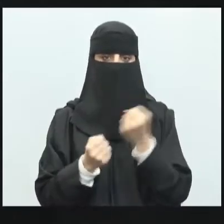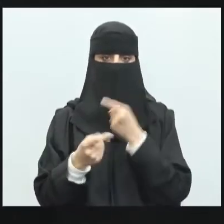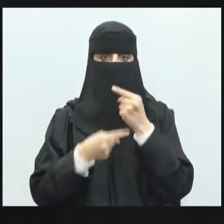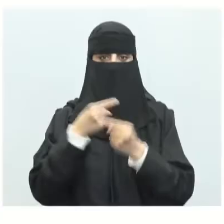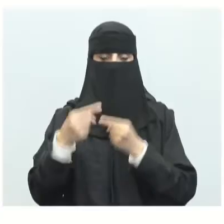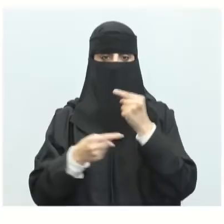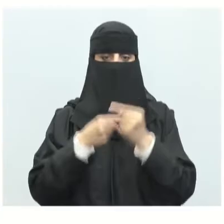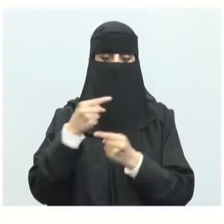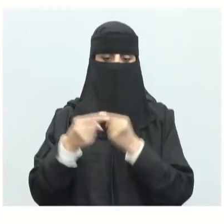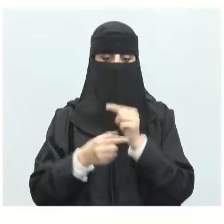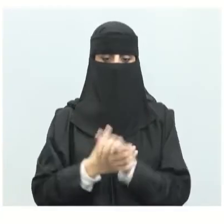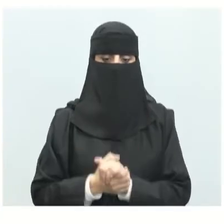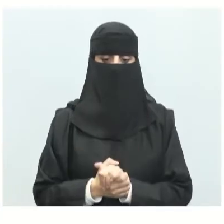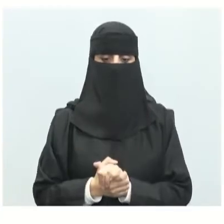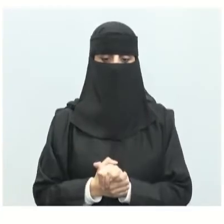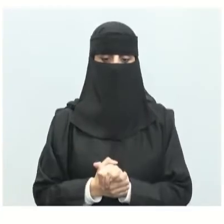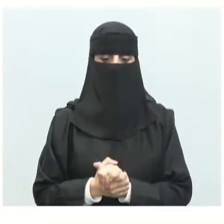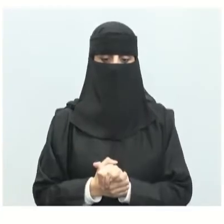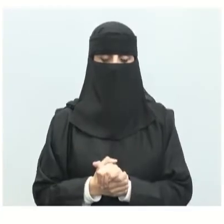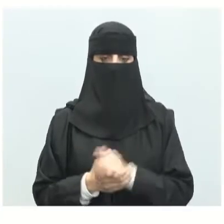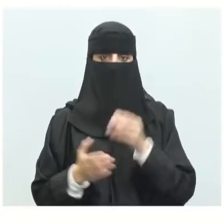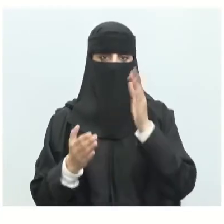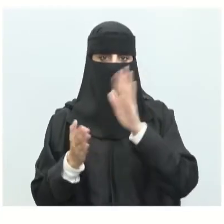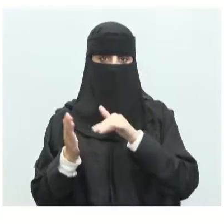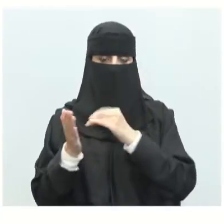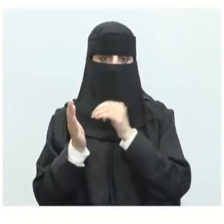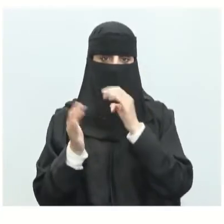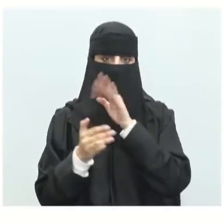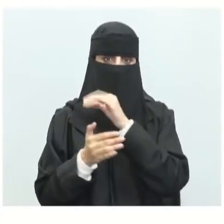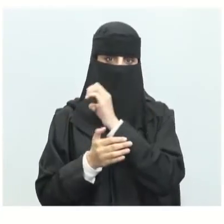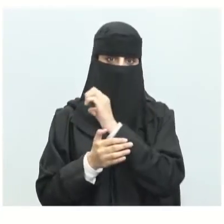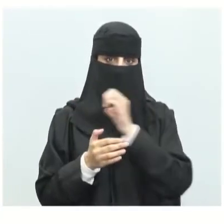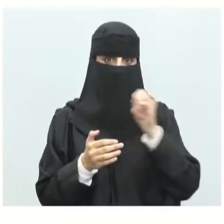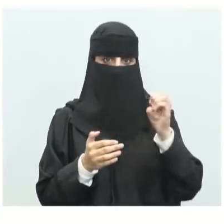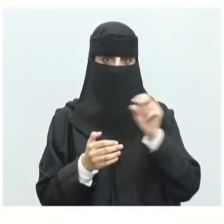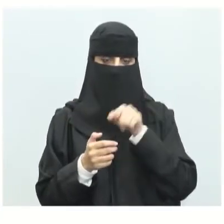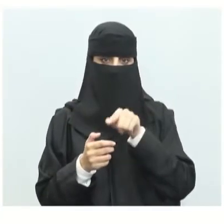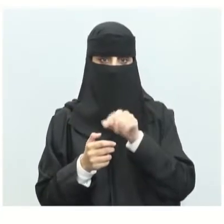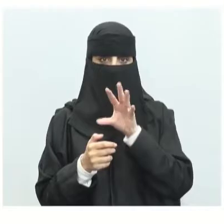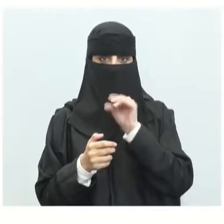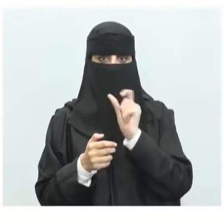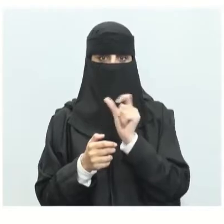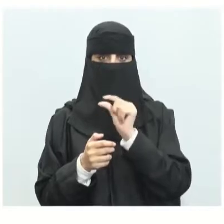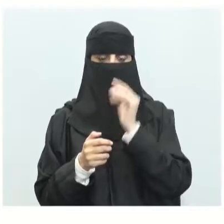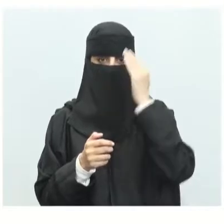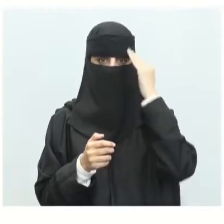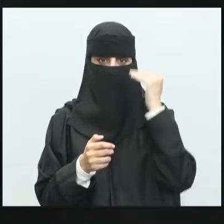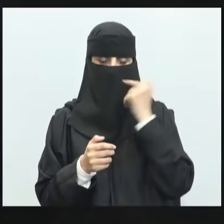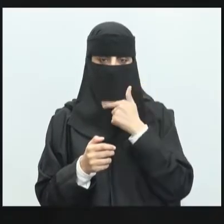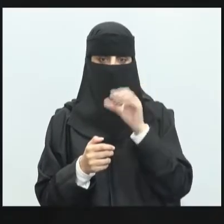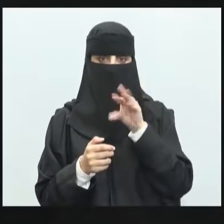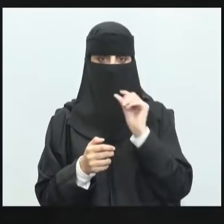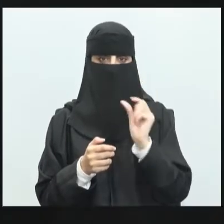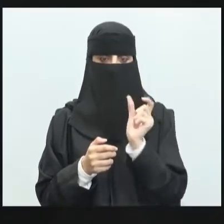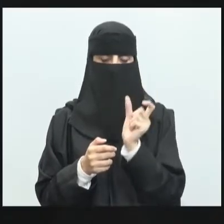عند قراءتنا جمله التعجب منهن اننا نبين هذا